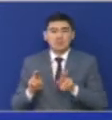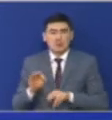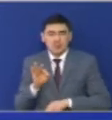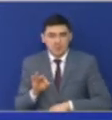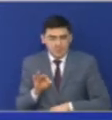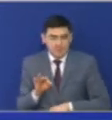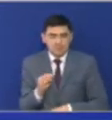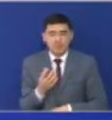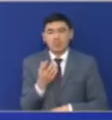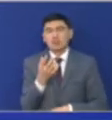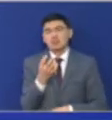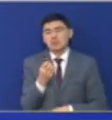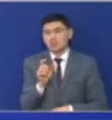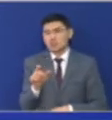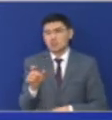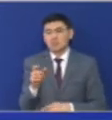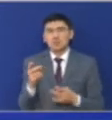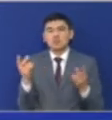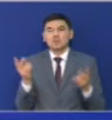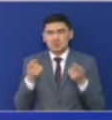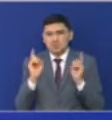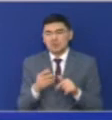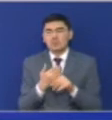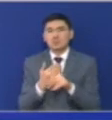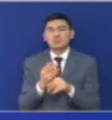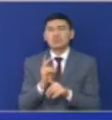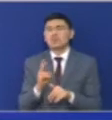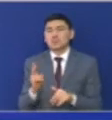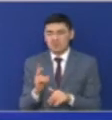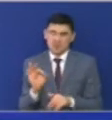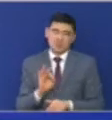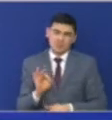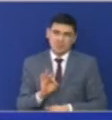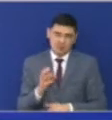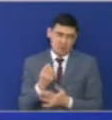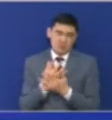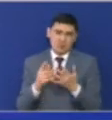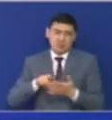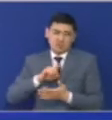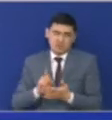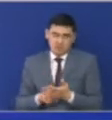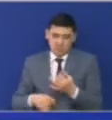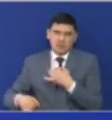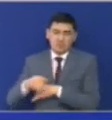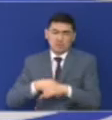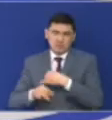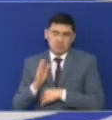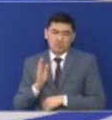определение перечня отдельных категорий нуждающихся граждан. Также на сессии будут рассмотрены другие вопросы жизнедеятельности